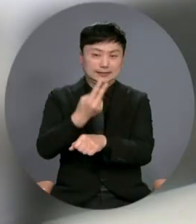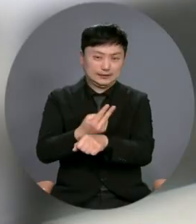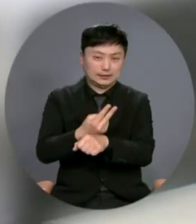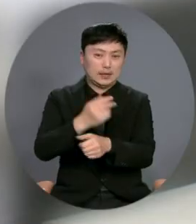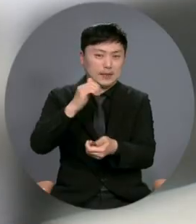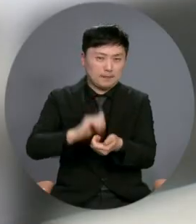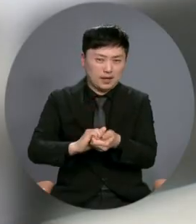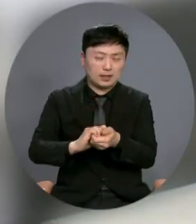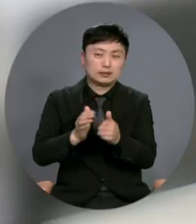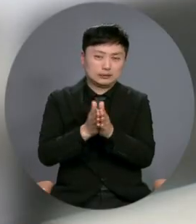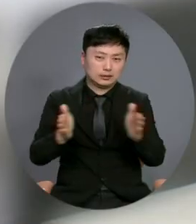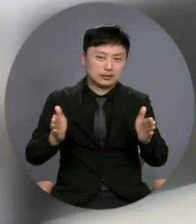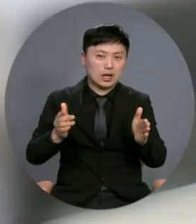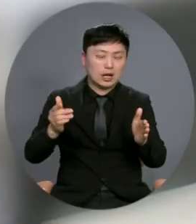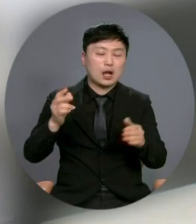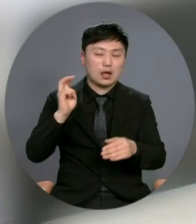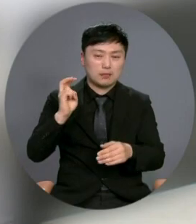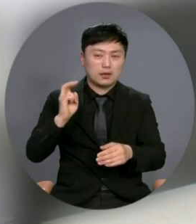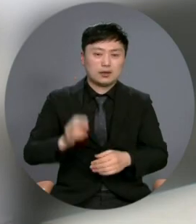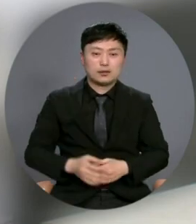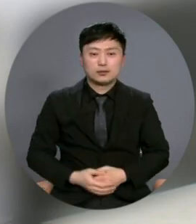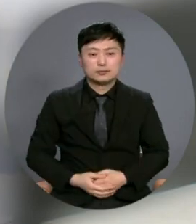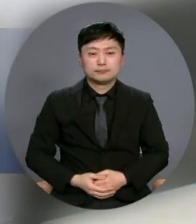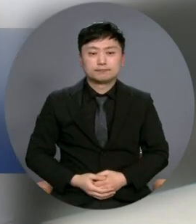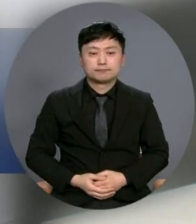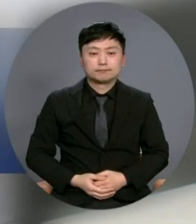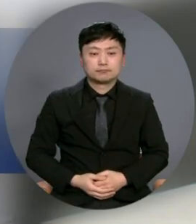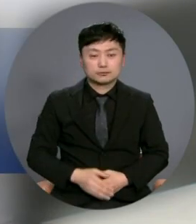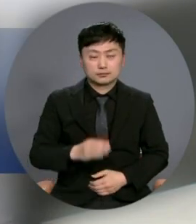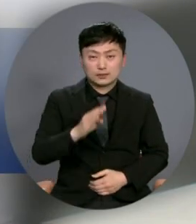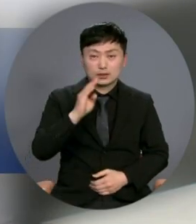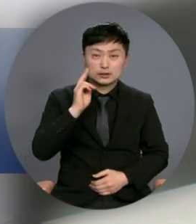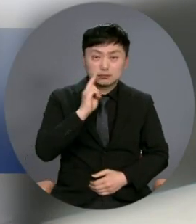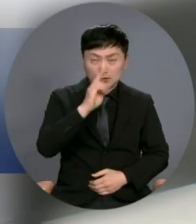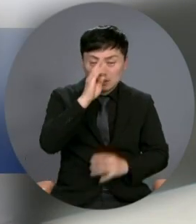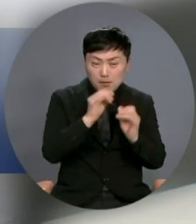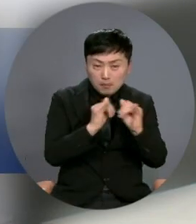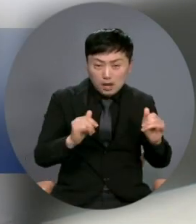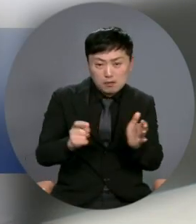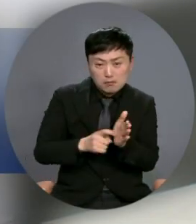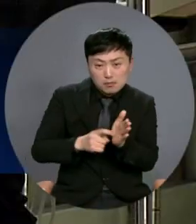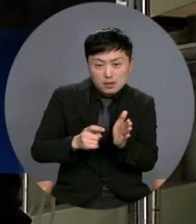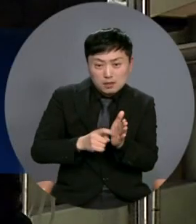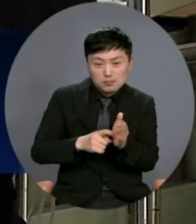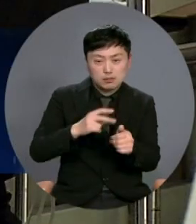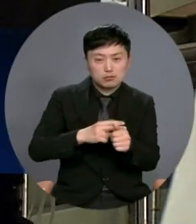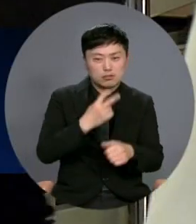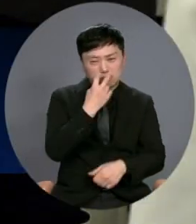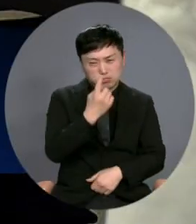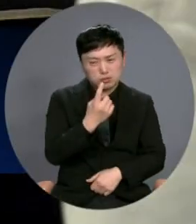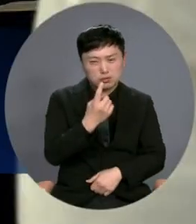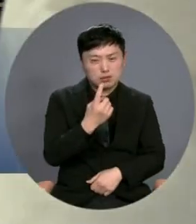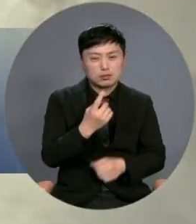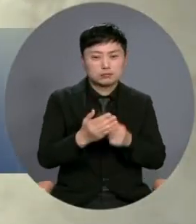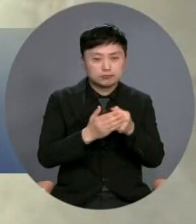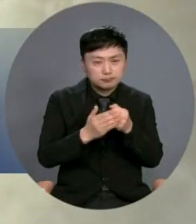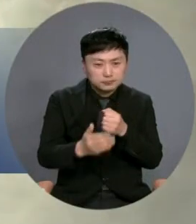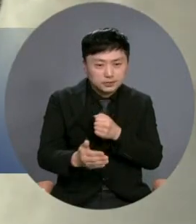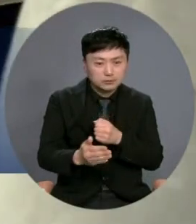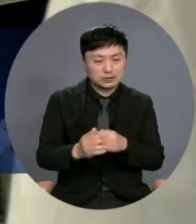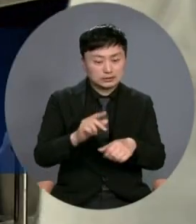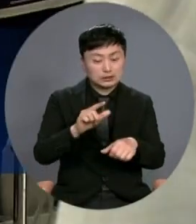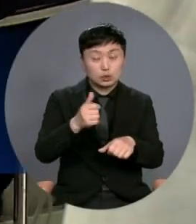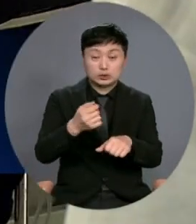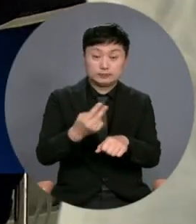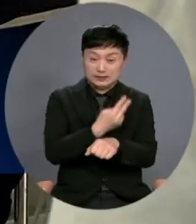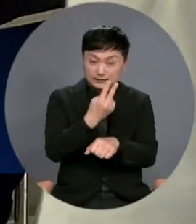곧 들어갈 것으로 보입니다. 중증하고 응급을 저희한테 결국 올 수밖에 없거든요. 당직도 다 서셔야 되고 이런 상황이라가지고 좀 주